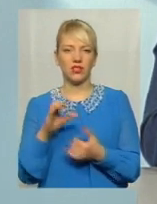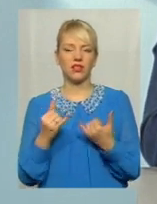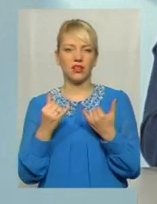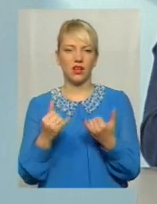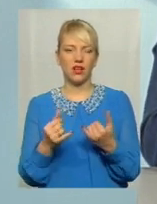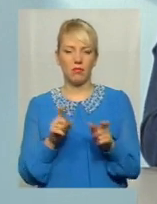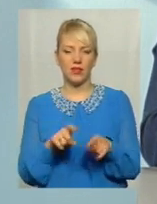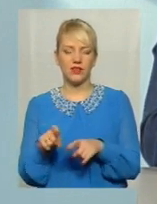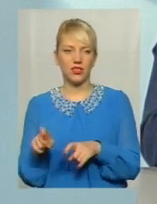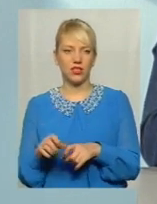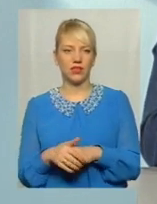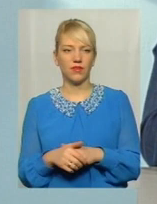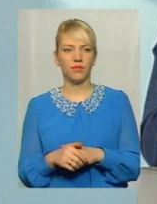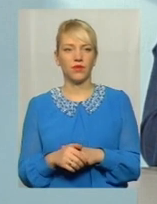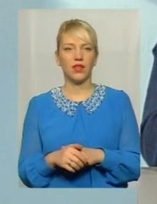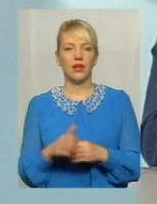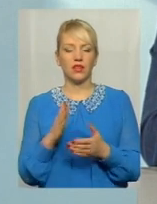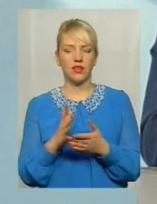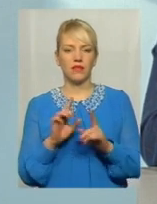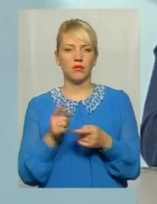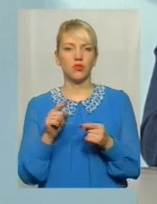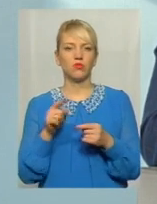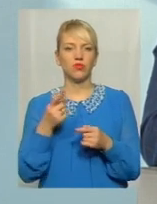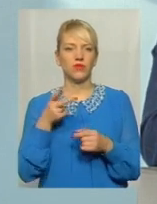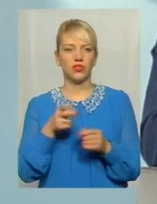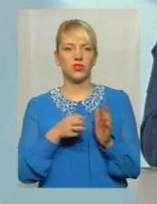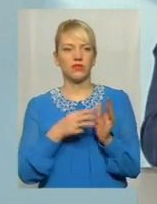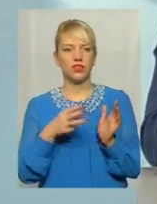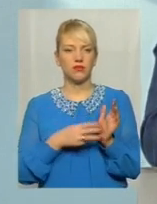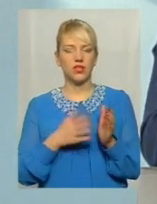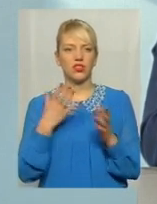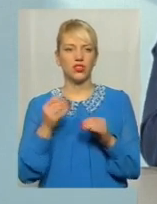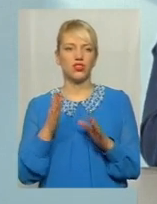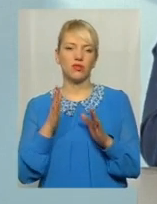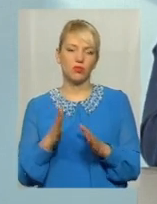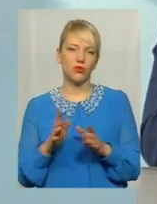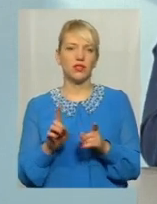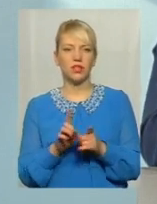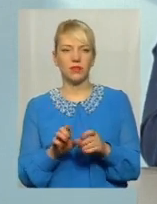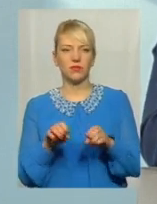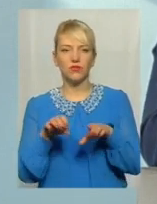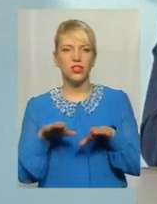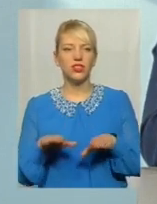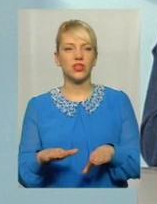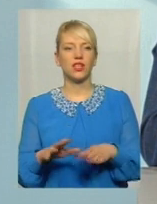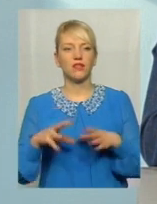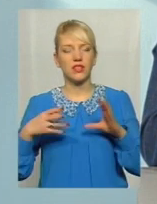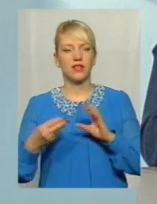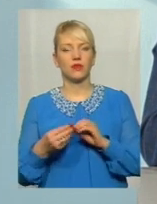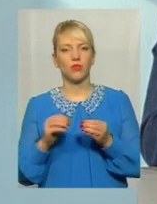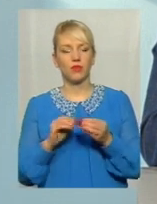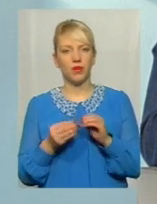Тому є певні вимоги, чому я і кажу, що 2018 рік він ще буде таким вирішальним в загальній